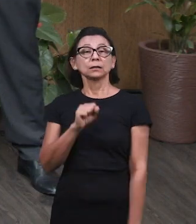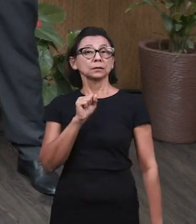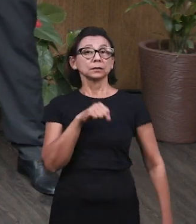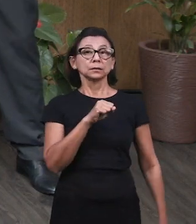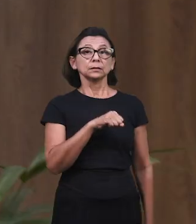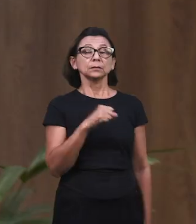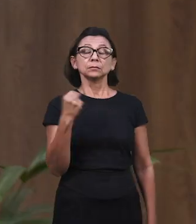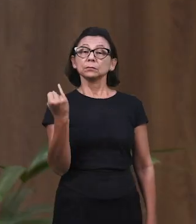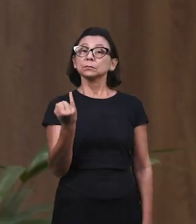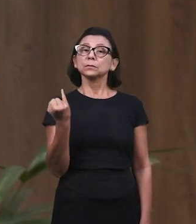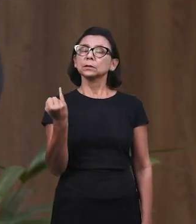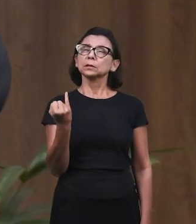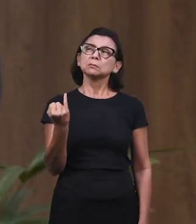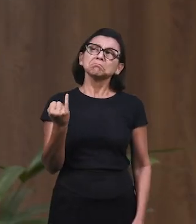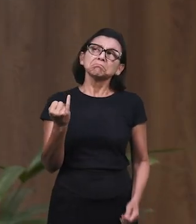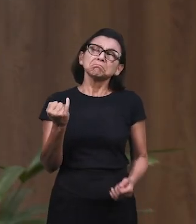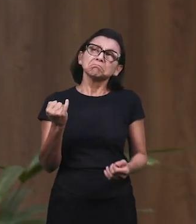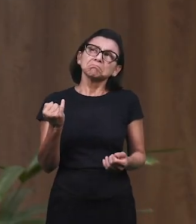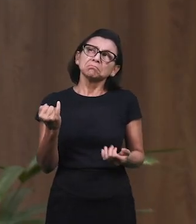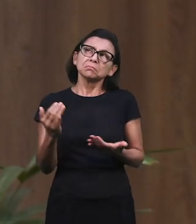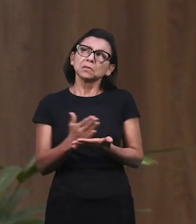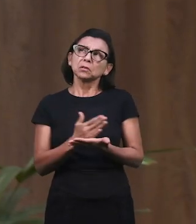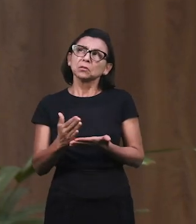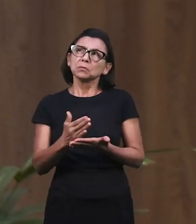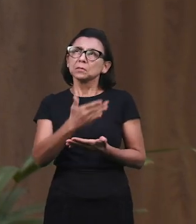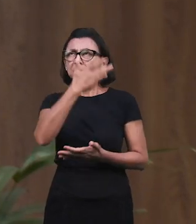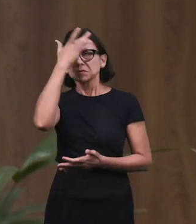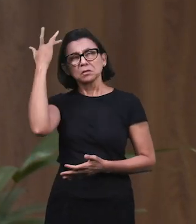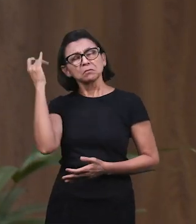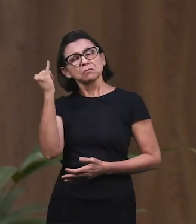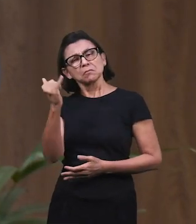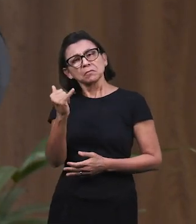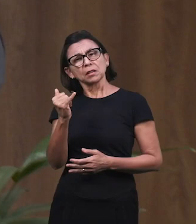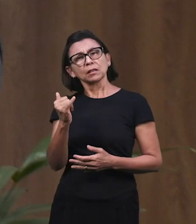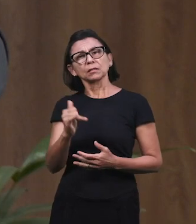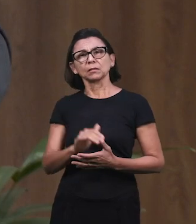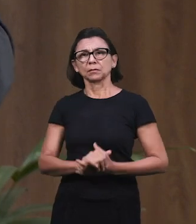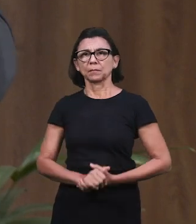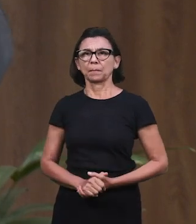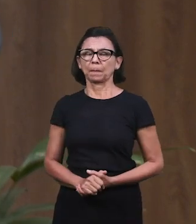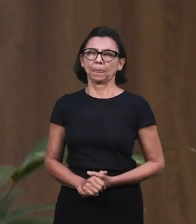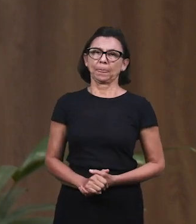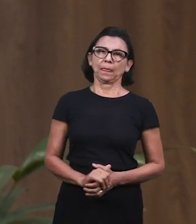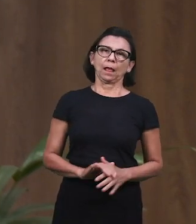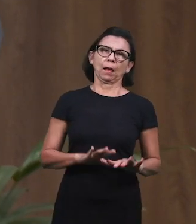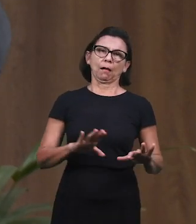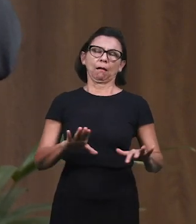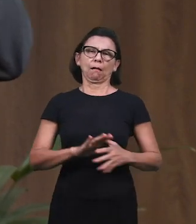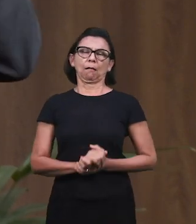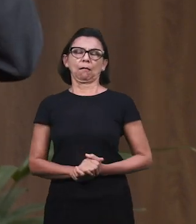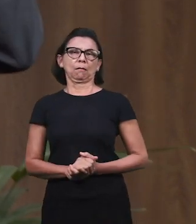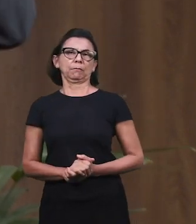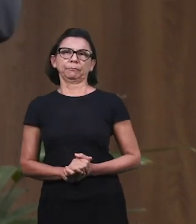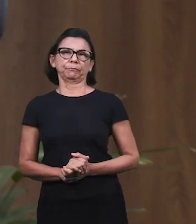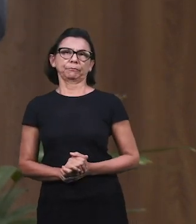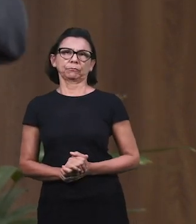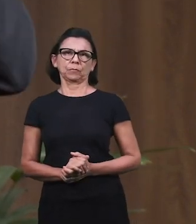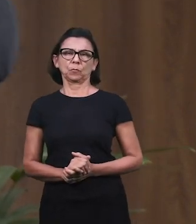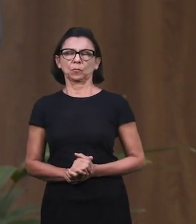même disent, c'est celui qui va choisir où je vais, mon âme va vivre, c'est